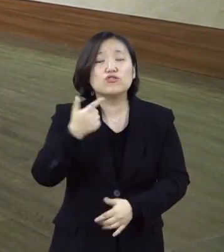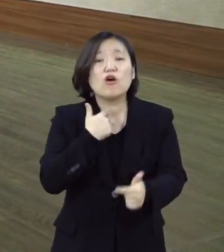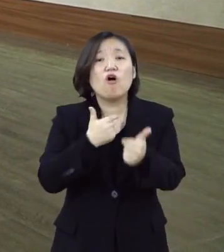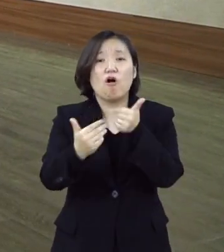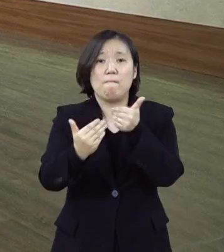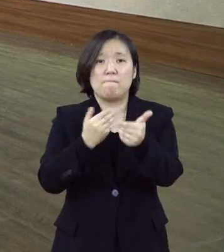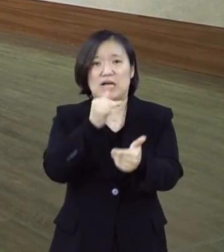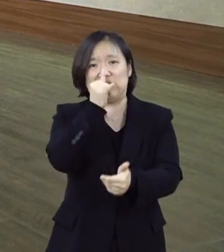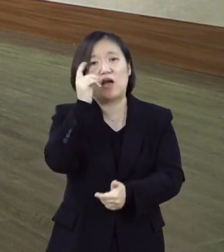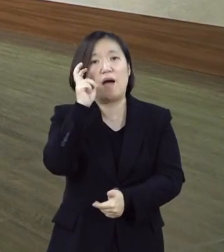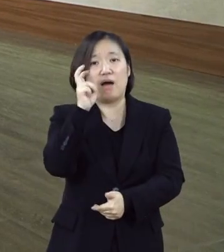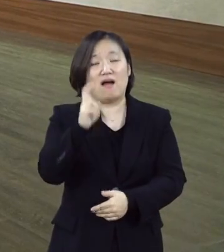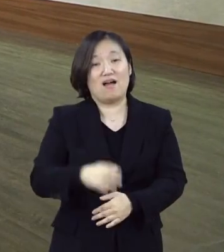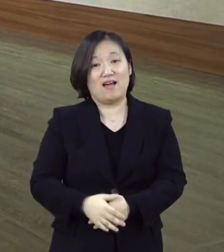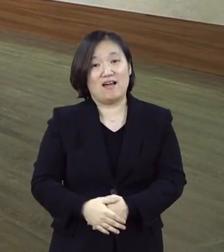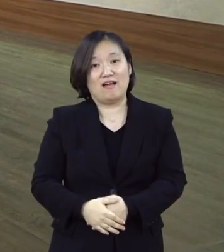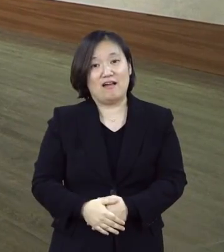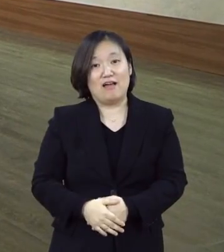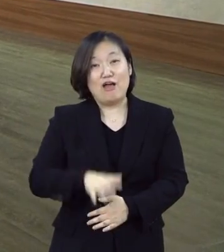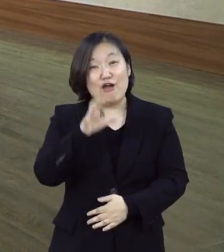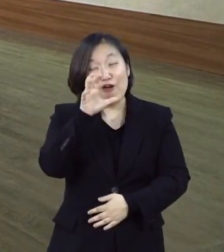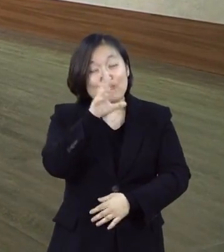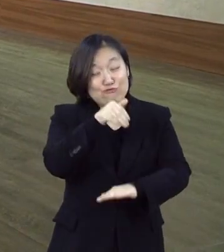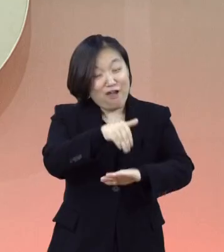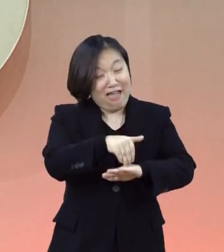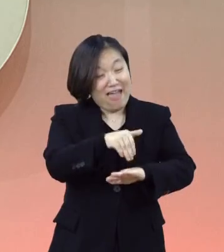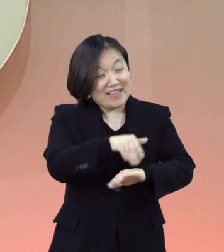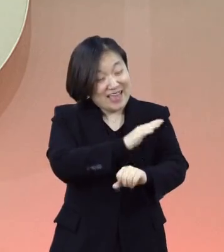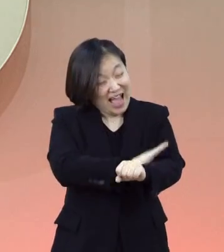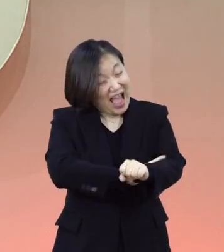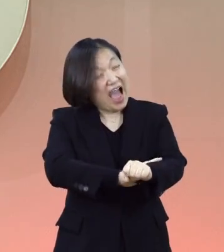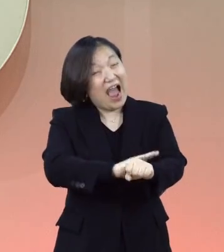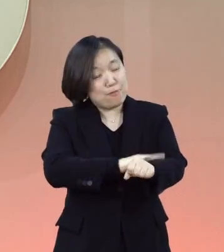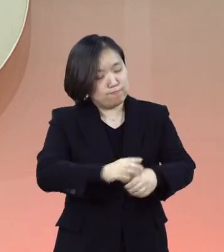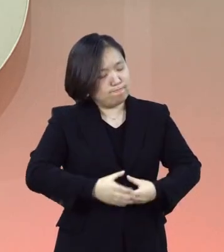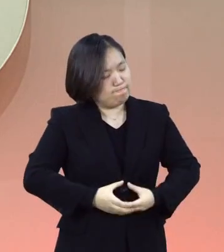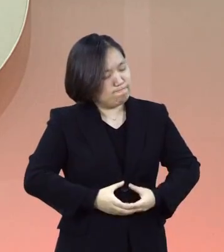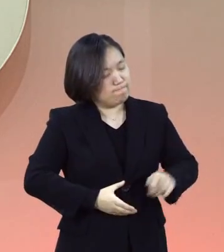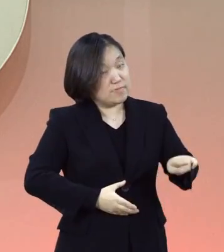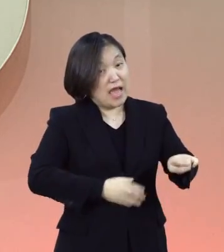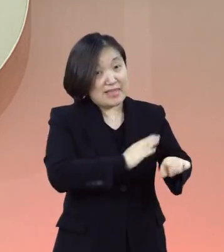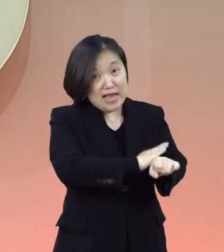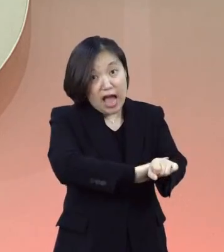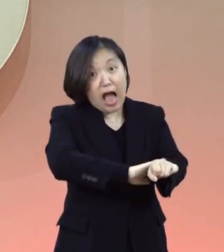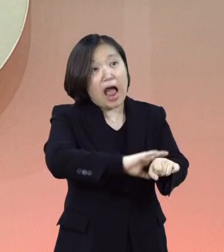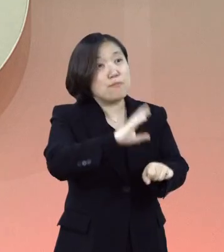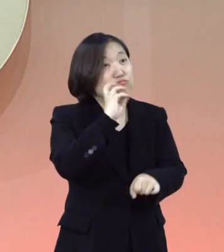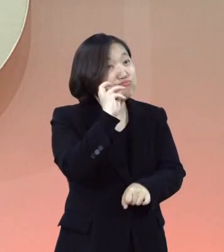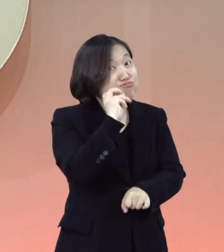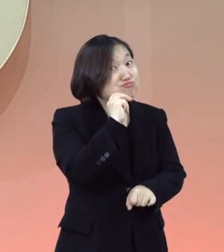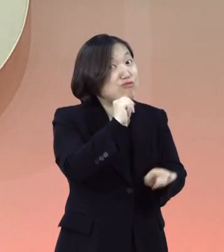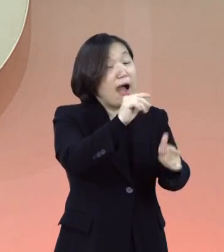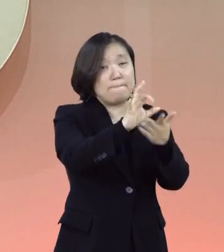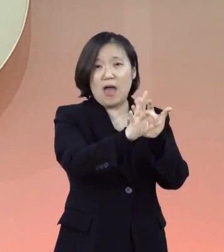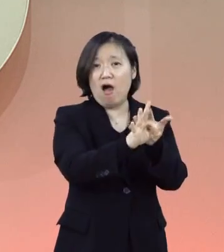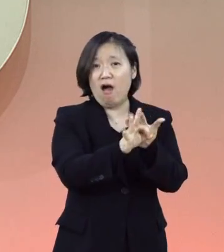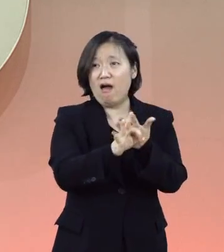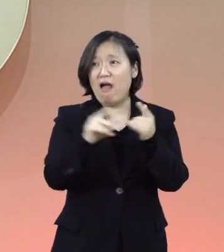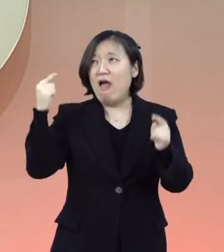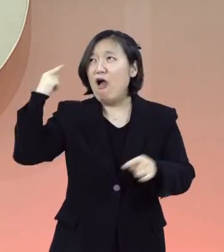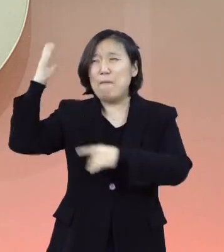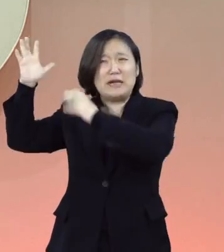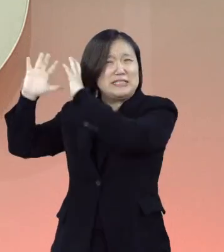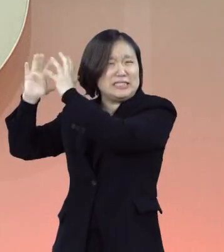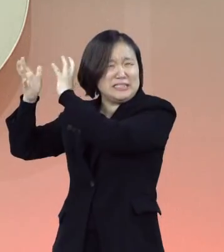거예요. 수행이 잘 될 때는 옆에서 꽹가리를 쳐도 그게 귀에 잘 안 들어와요. 내 수행이 잘 될